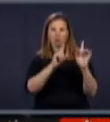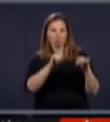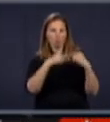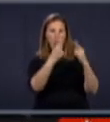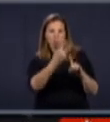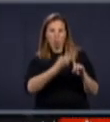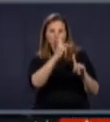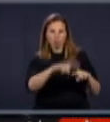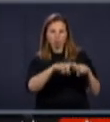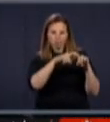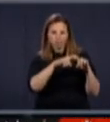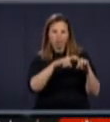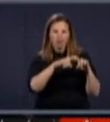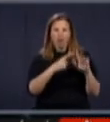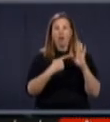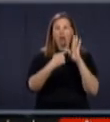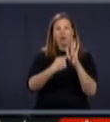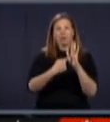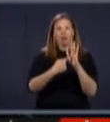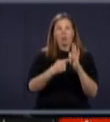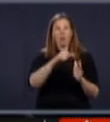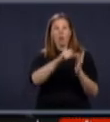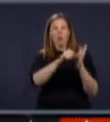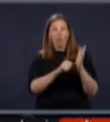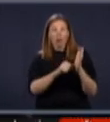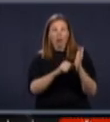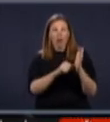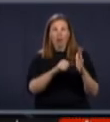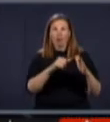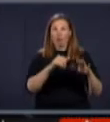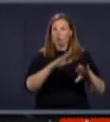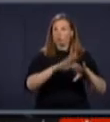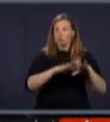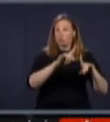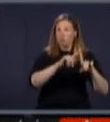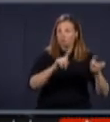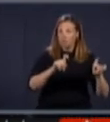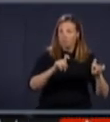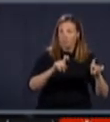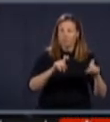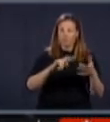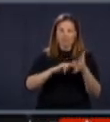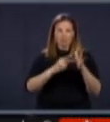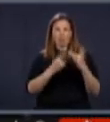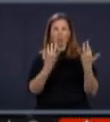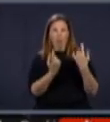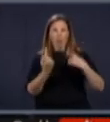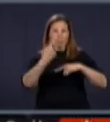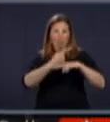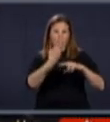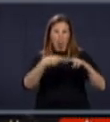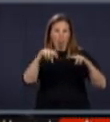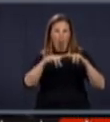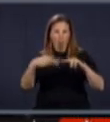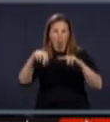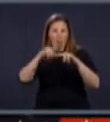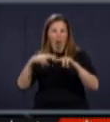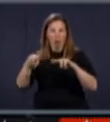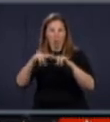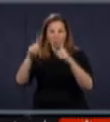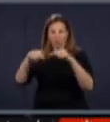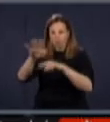pause, dont les chirurgies. Alors, le nombre de chirurgies va augmenter graduellement dans toutes les